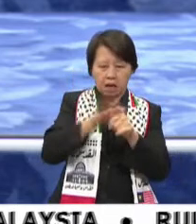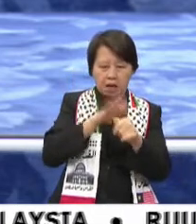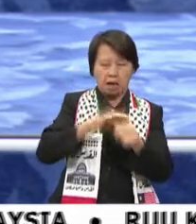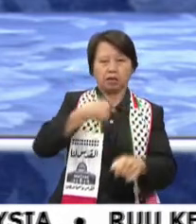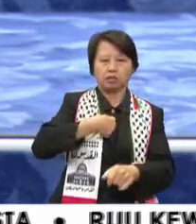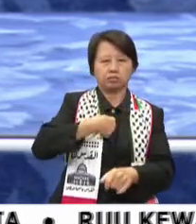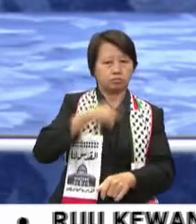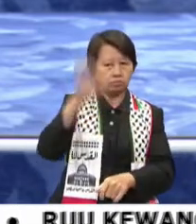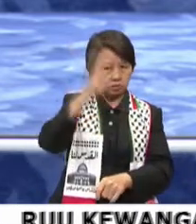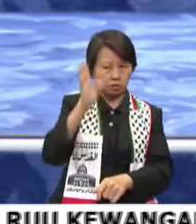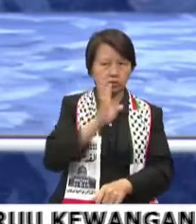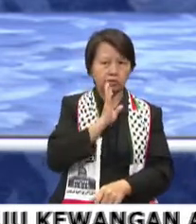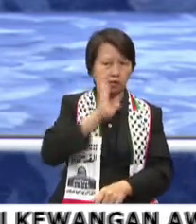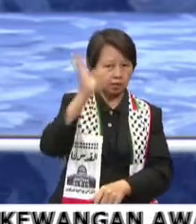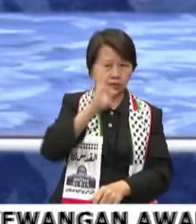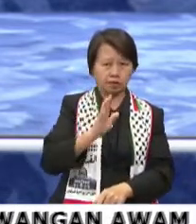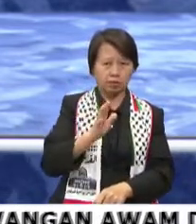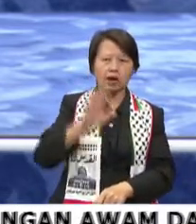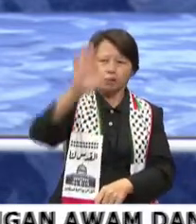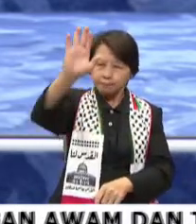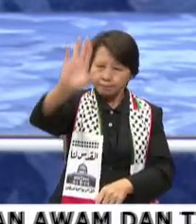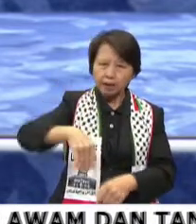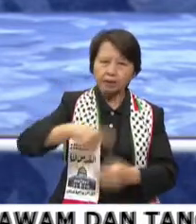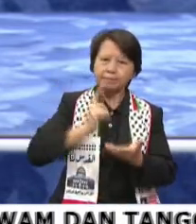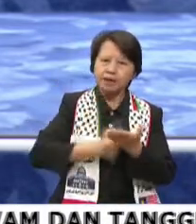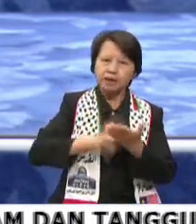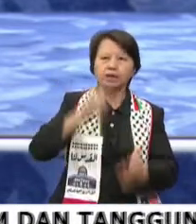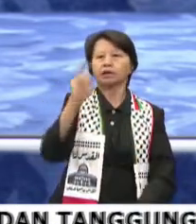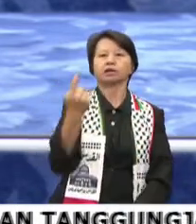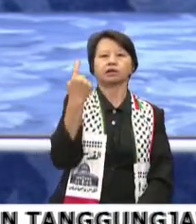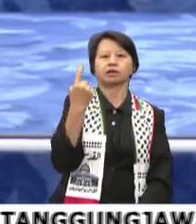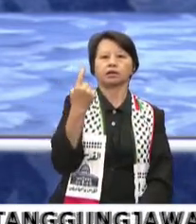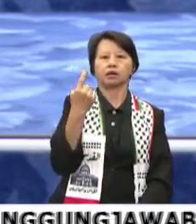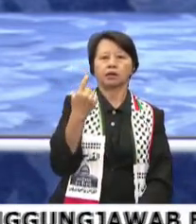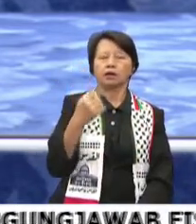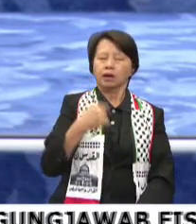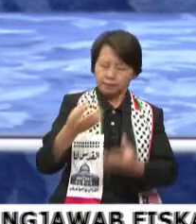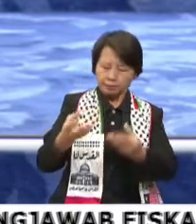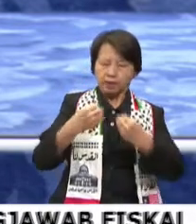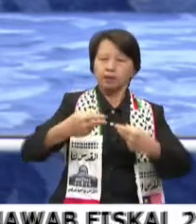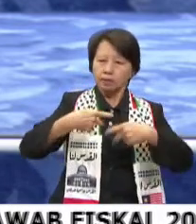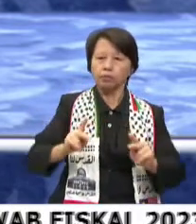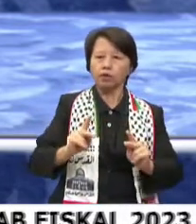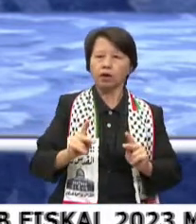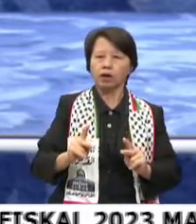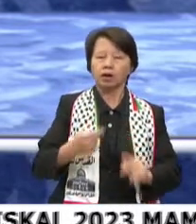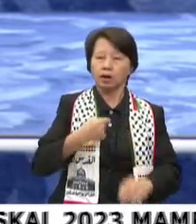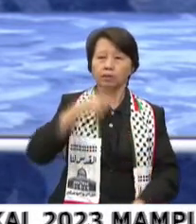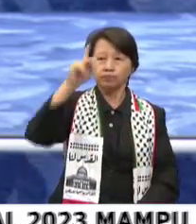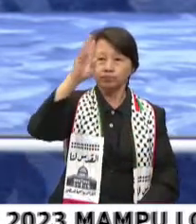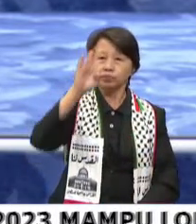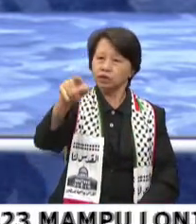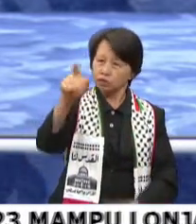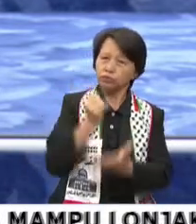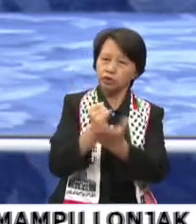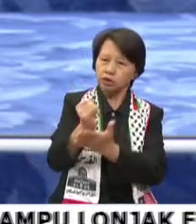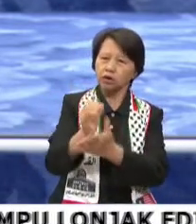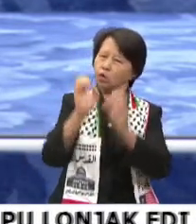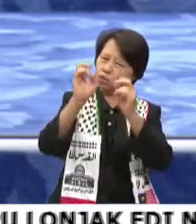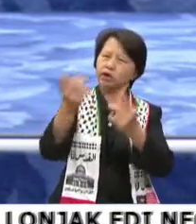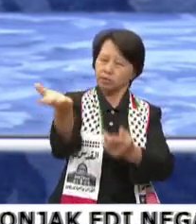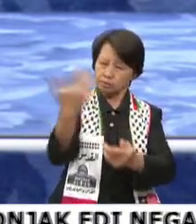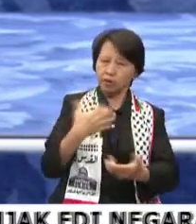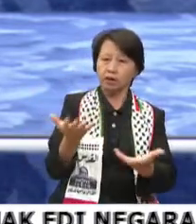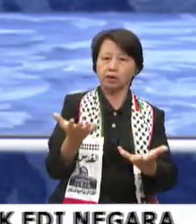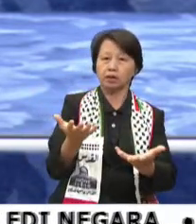pernah saya macam tu tetapi beri ruang saya kalau Kota Baru ikhlas saya pun